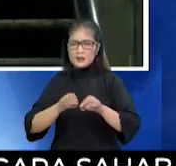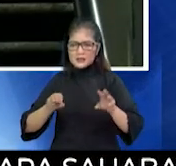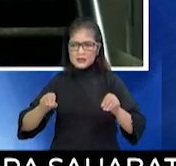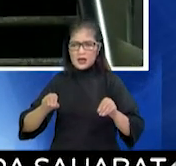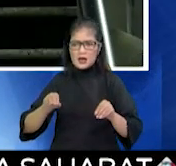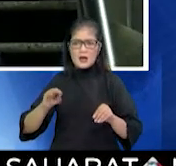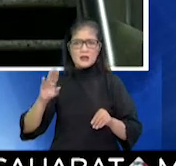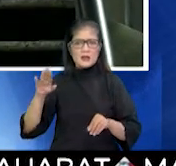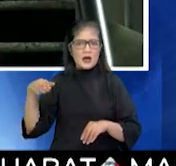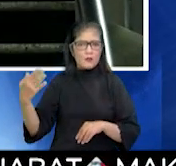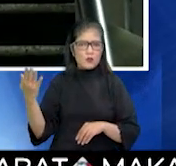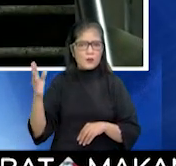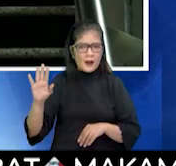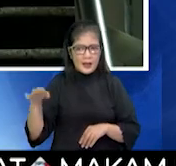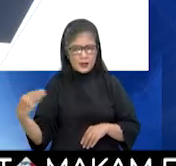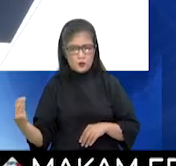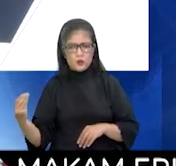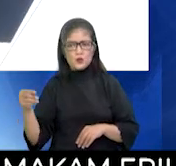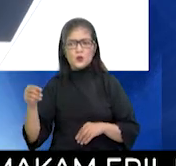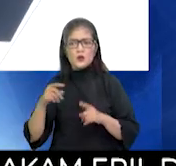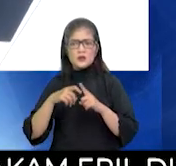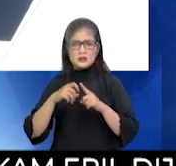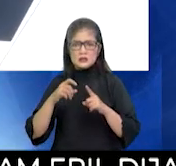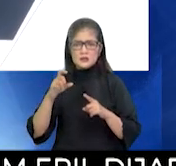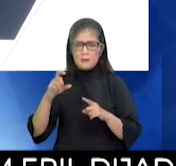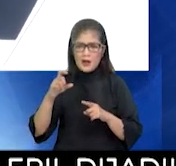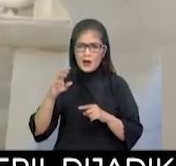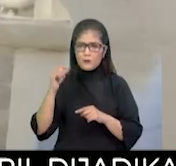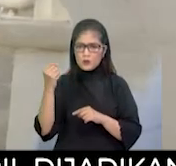Senen, Cempaka Putih dan yang lainnya sehingga bisa menjadi alternatif yang akan memang